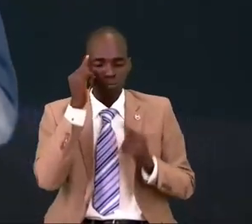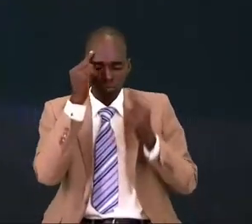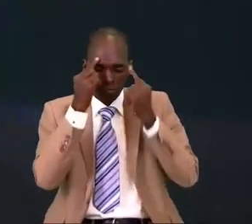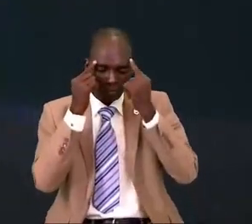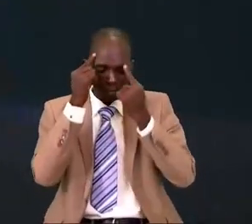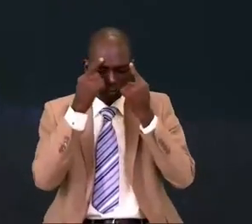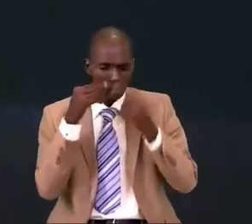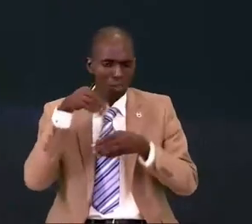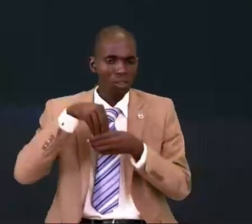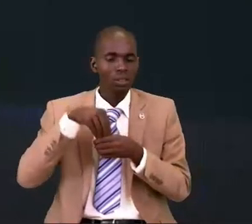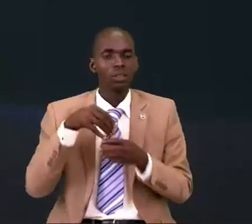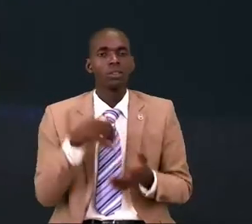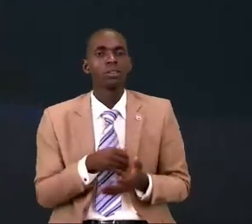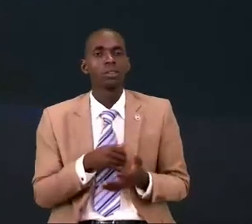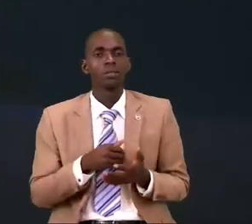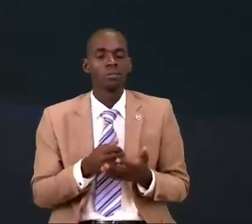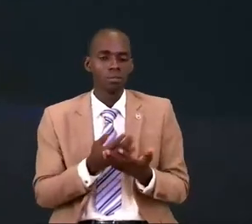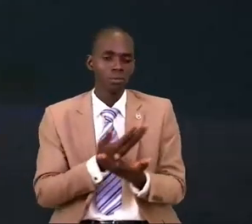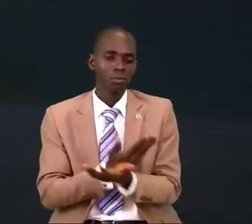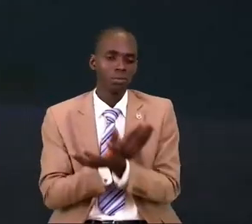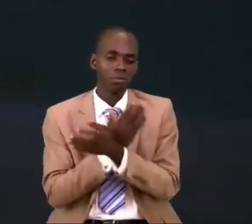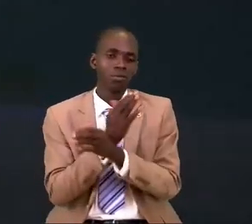pour agir fidèlement.